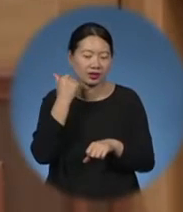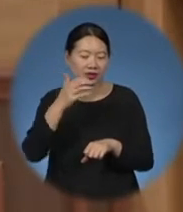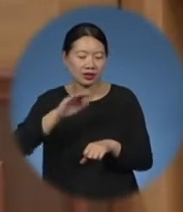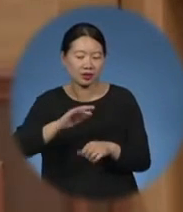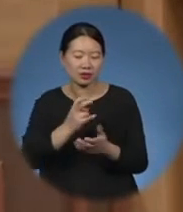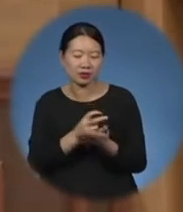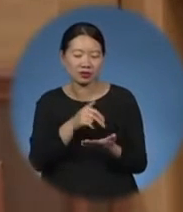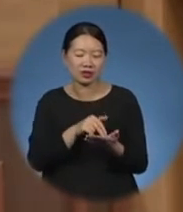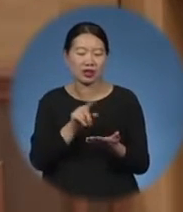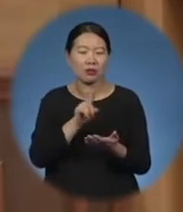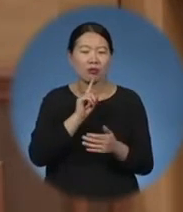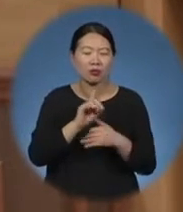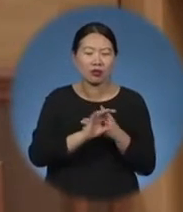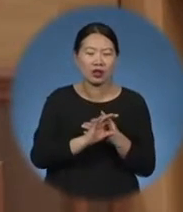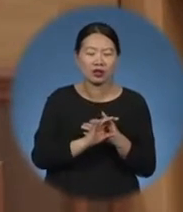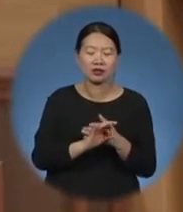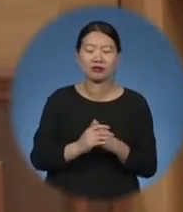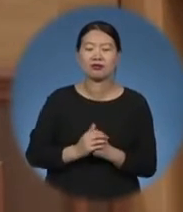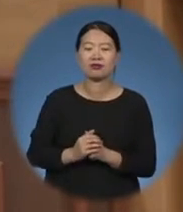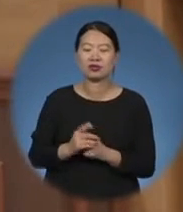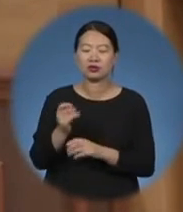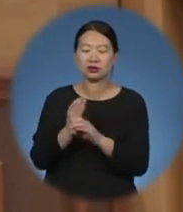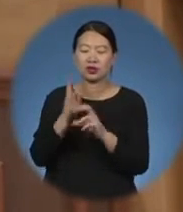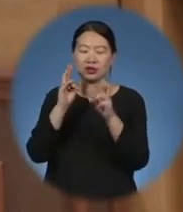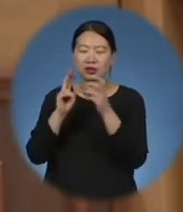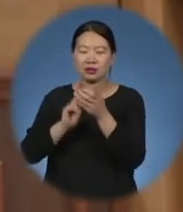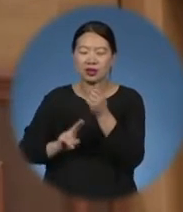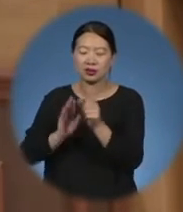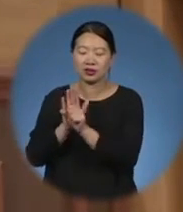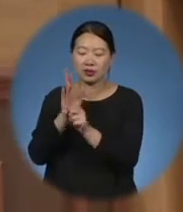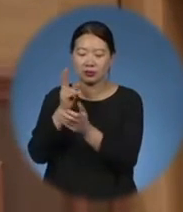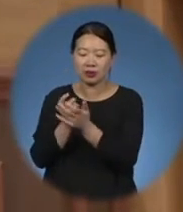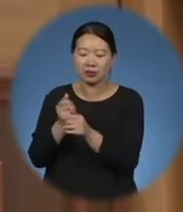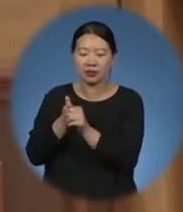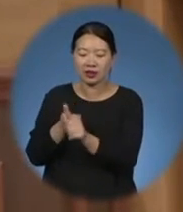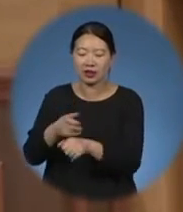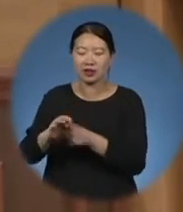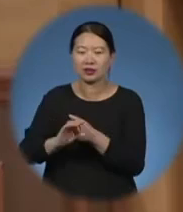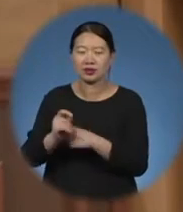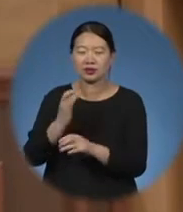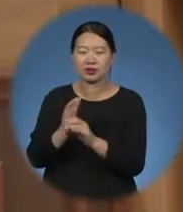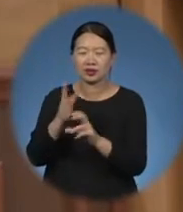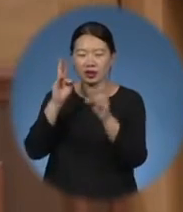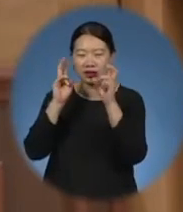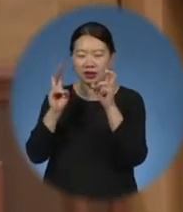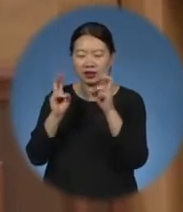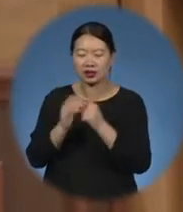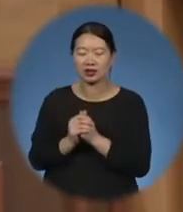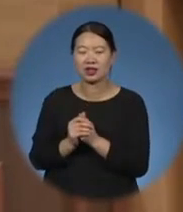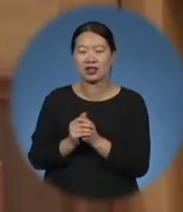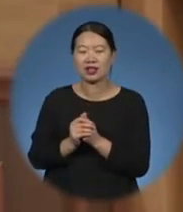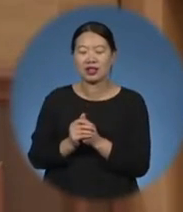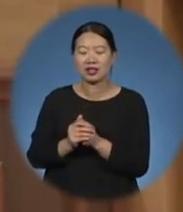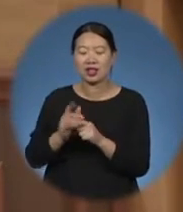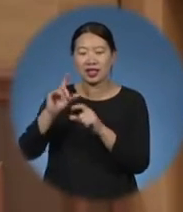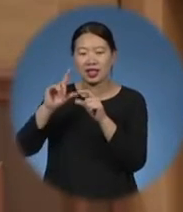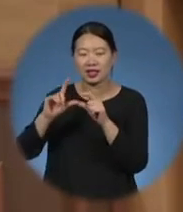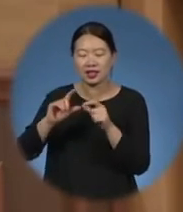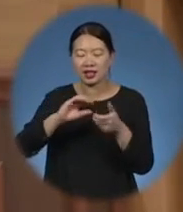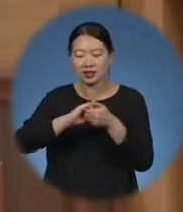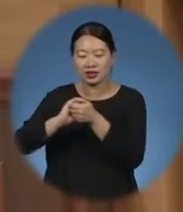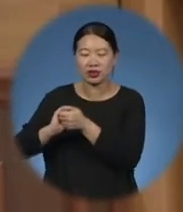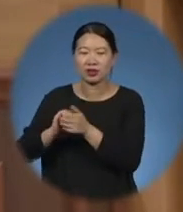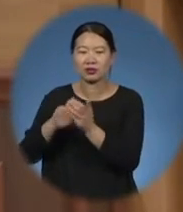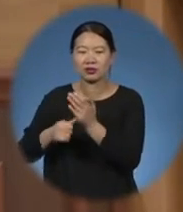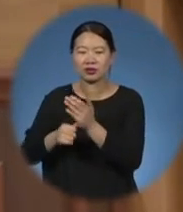지금 아까 말씀드렸다시피 이제 중소기업 판로 지원법에 의하면 중소기업 일정한 제품은 중소기업들만 납품을